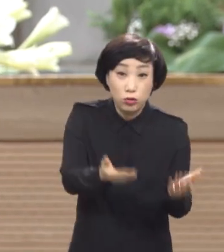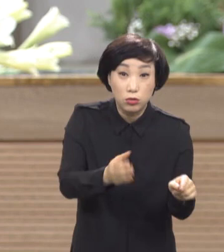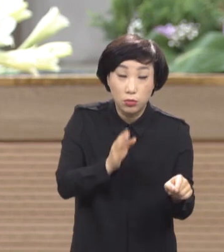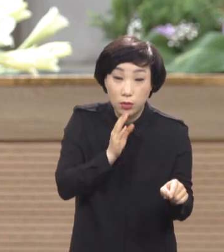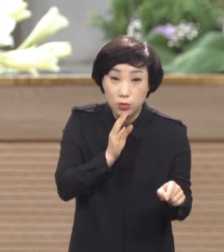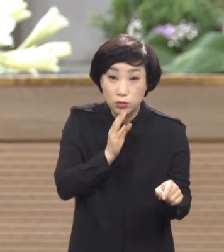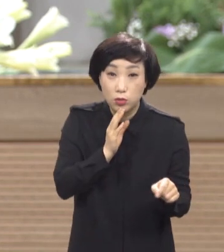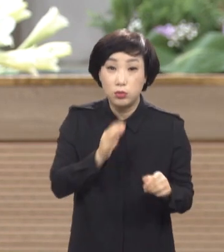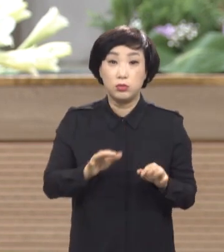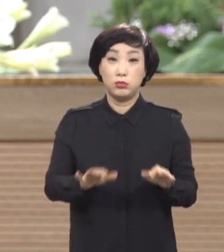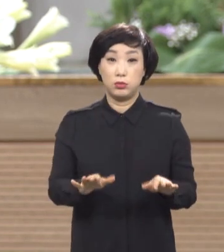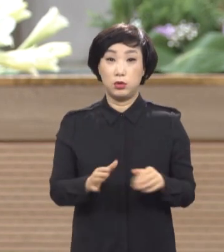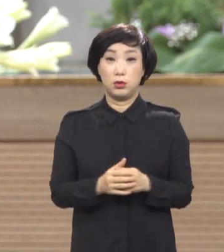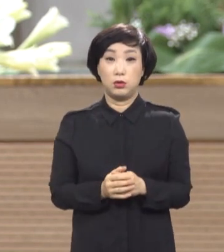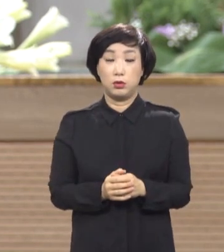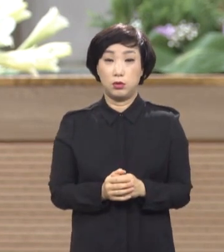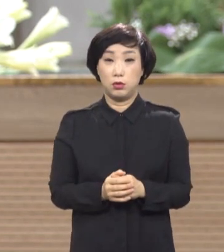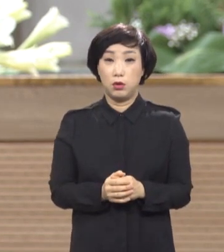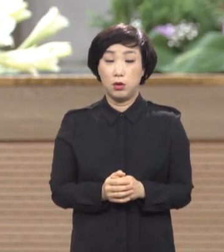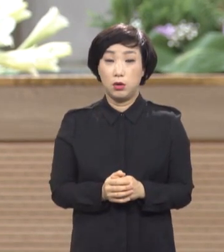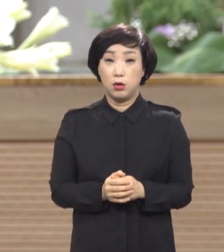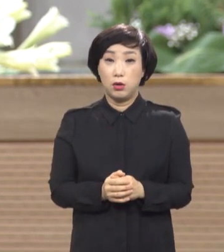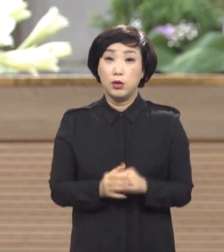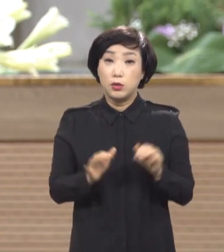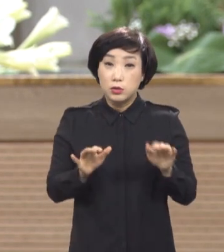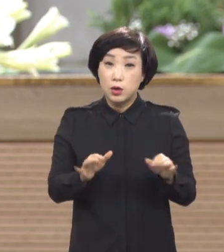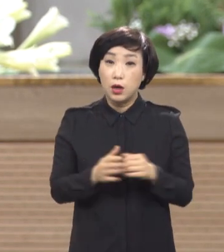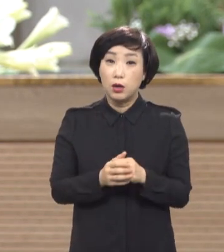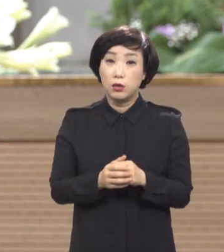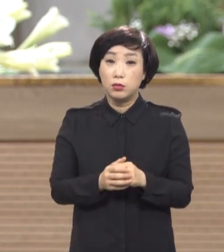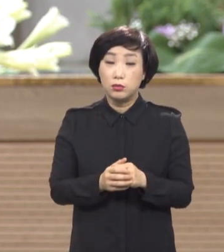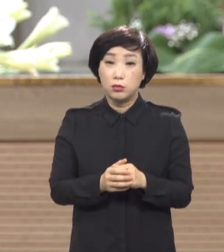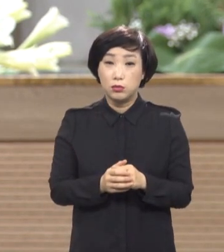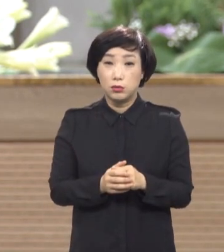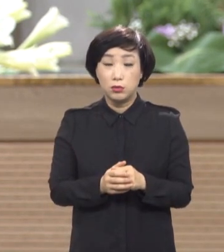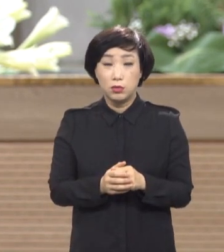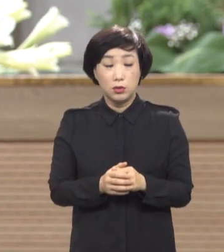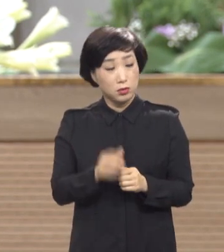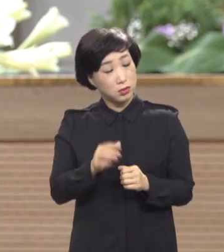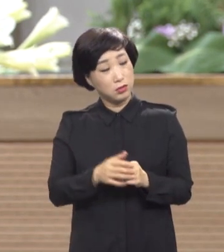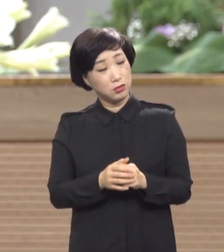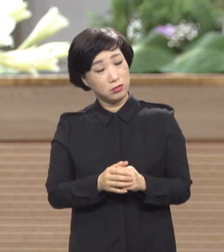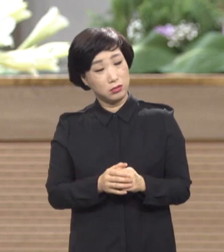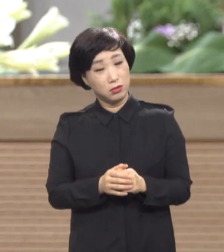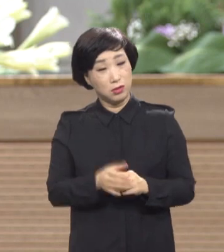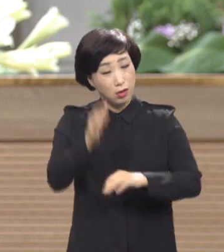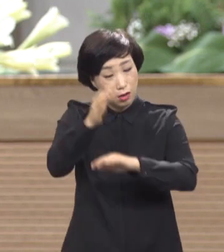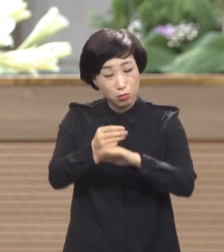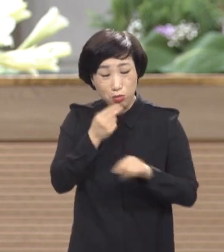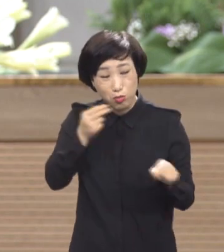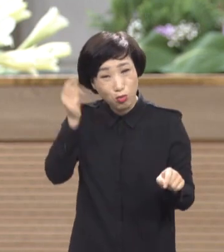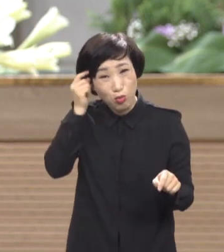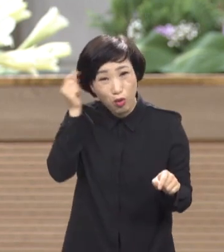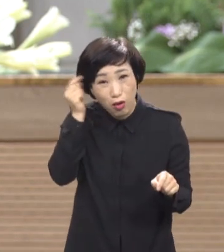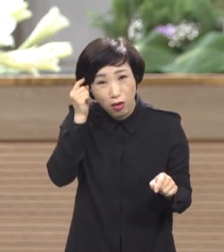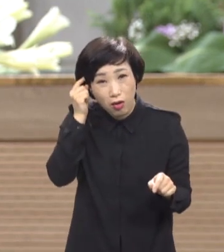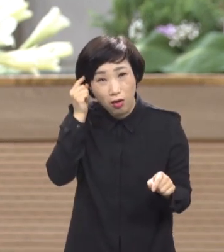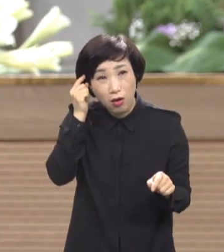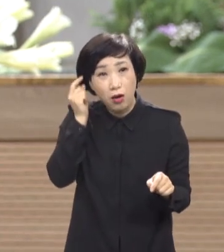불구하고 어찌 심숙만 또 못하도록 감사가 없니